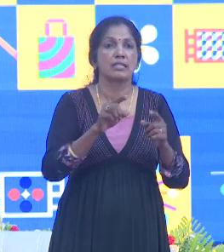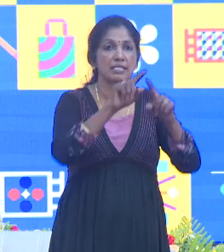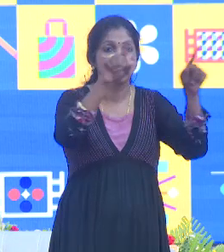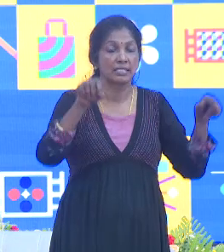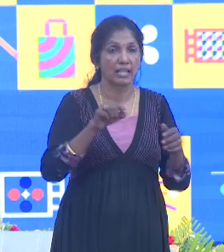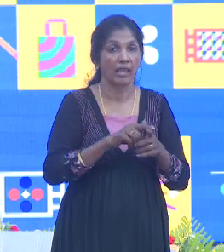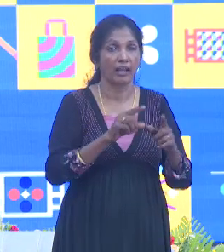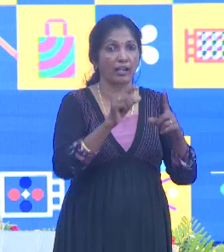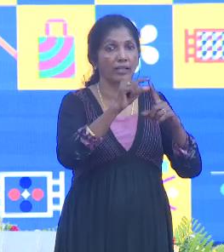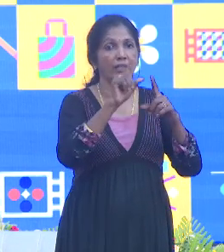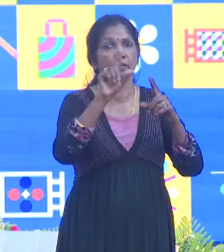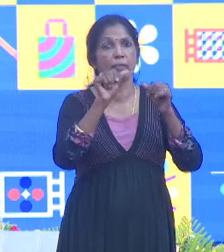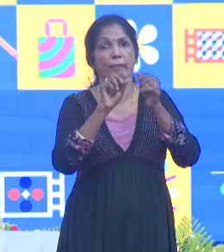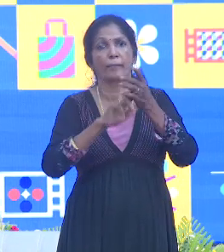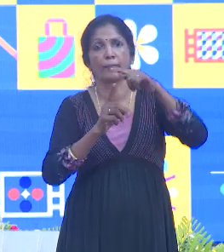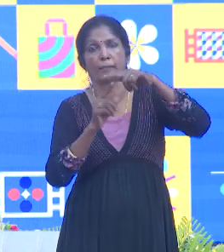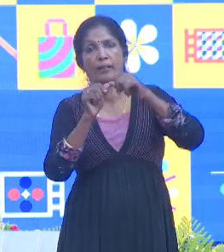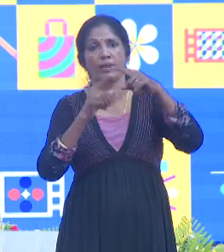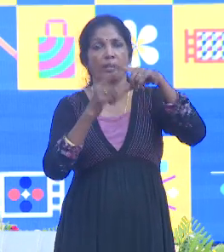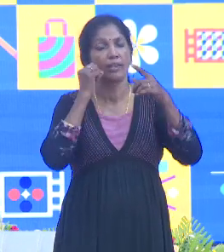ആ എക്സംഷൻ്റെ പട്ടികയിൽ വരുന്നുണ്ട്.